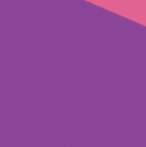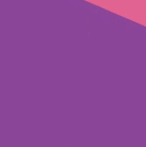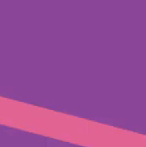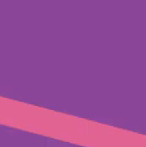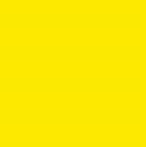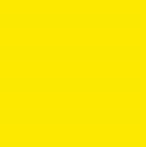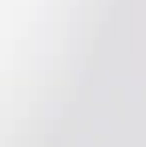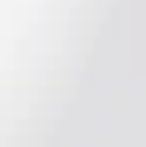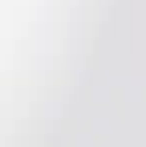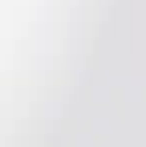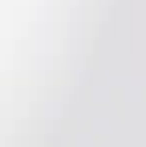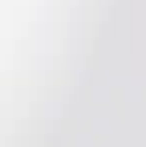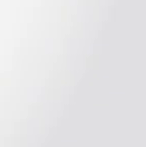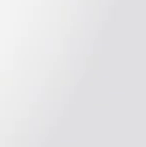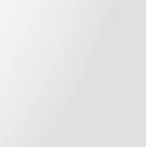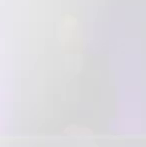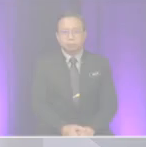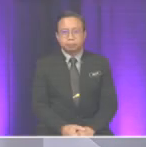Didik TV KPM.